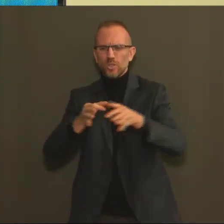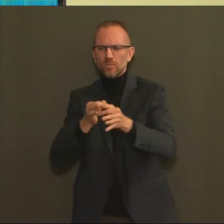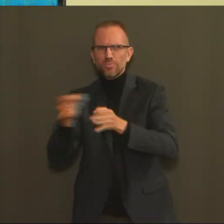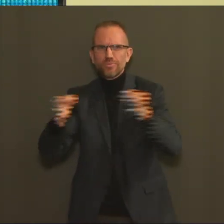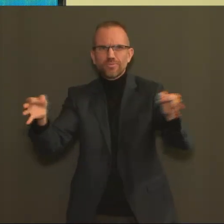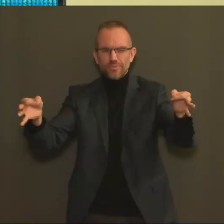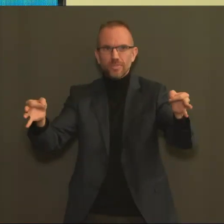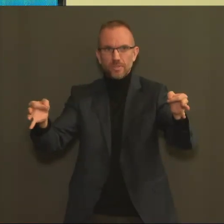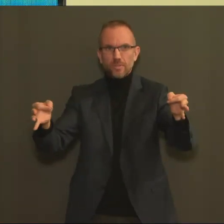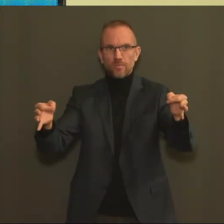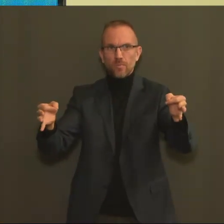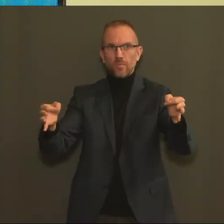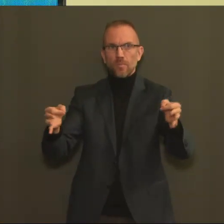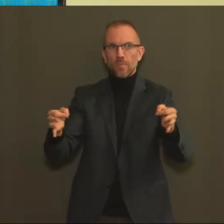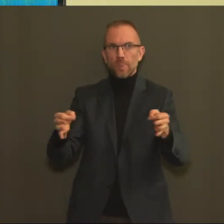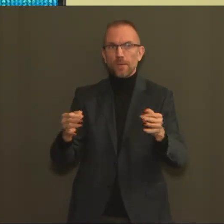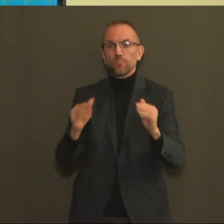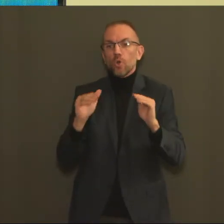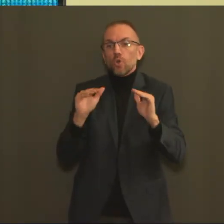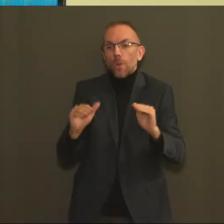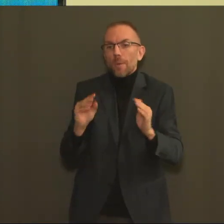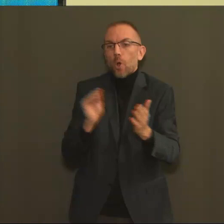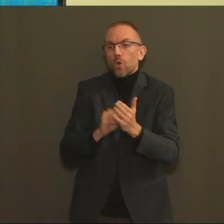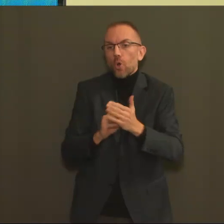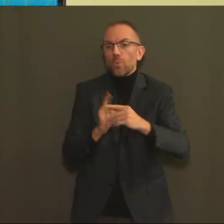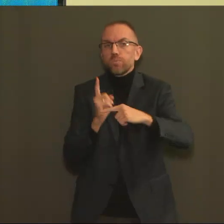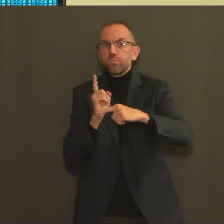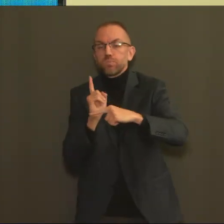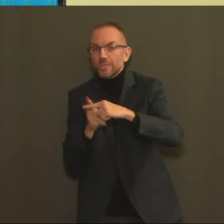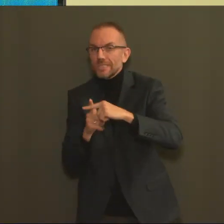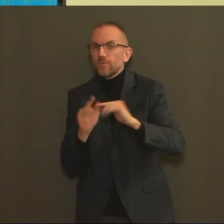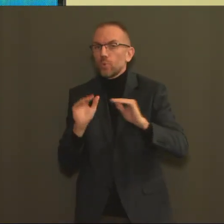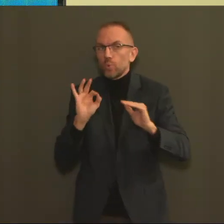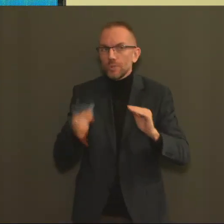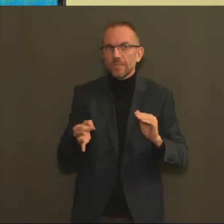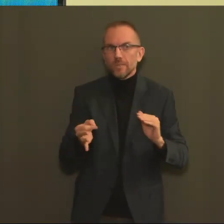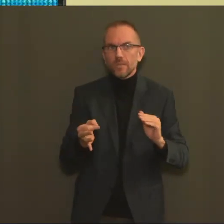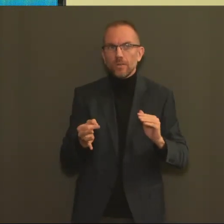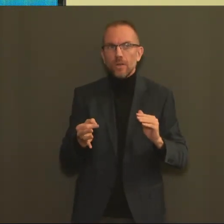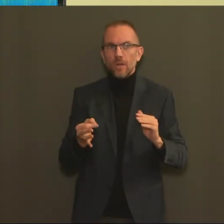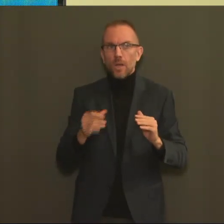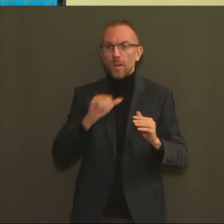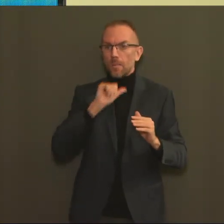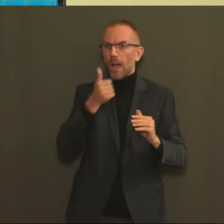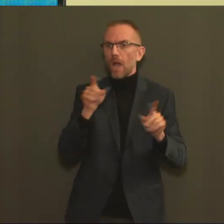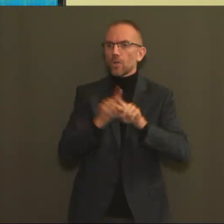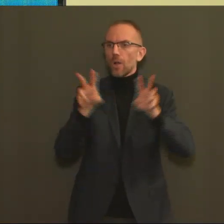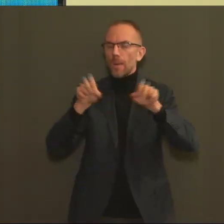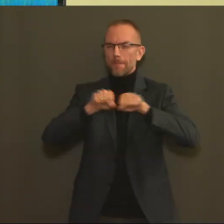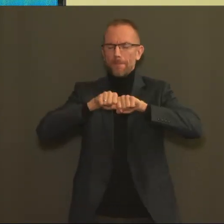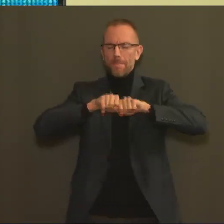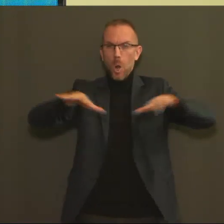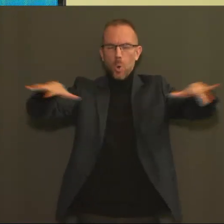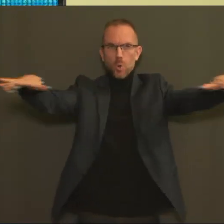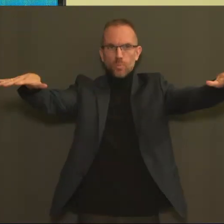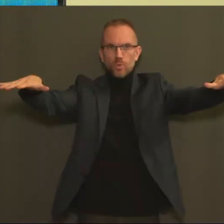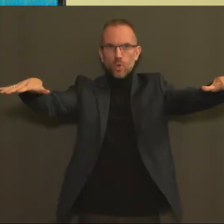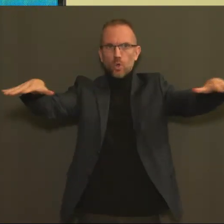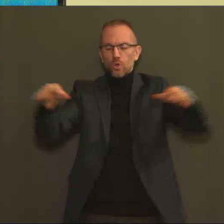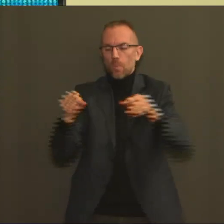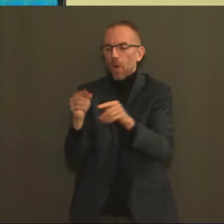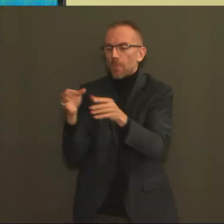van je laat tijden voor je die nu al curly zemmel dan is iconen op grotere pop gegaan ik zo'n